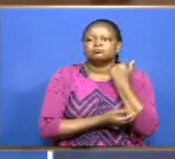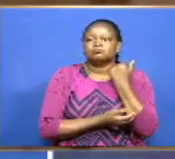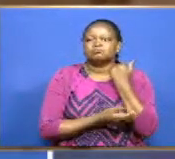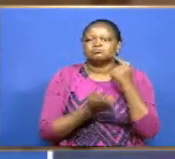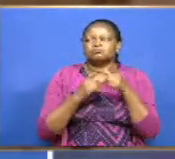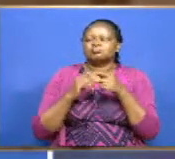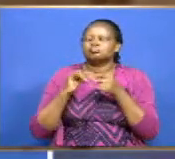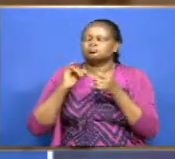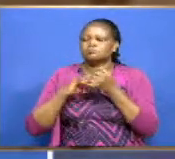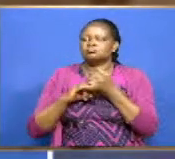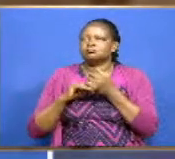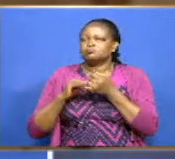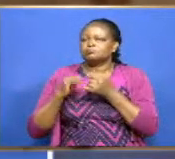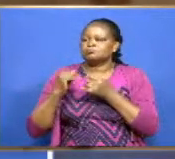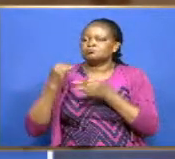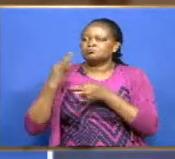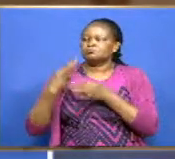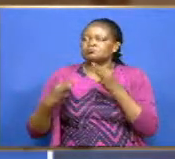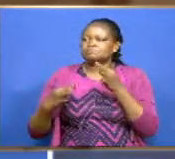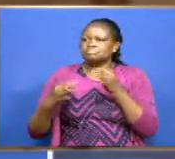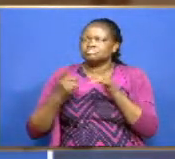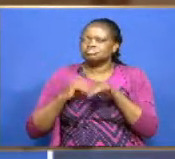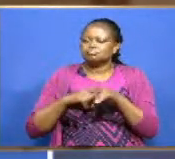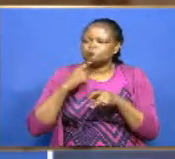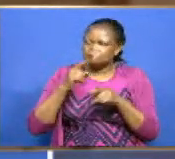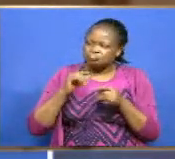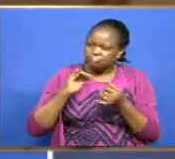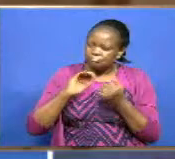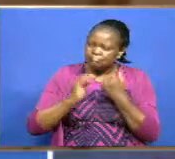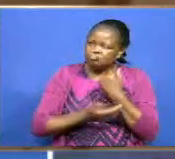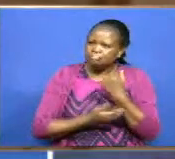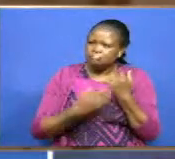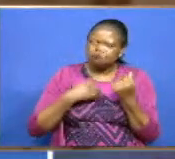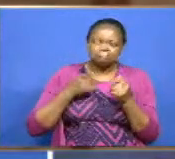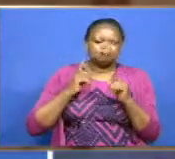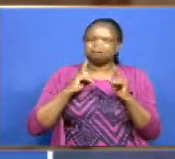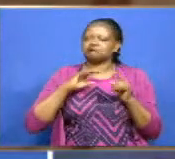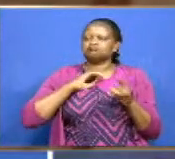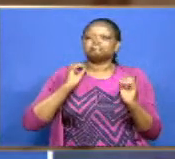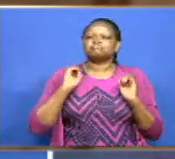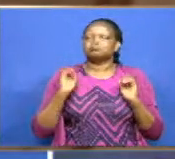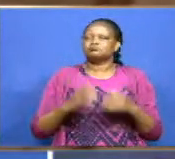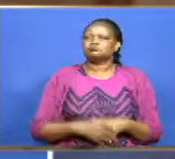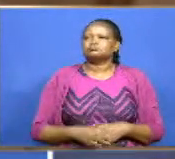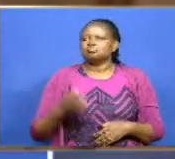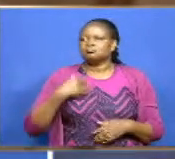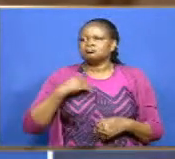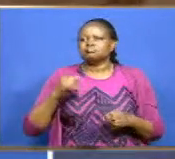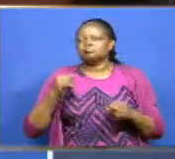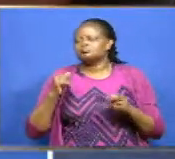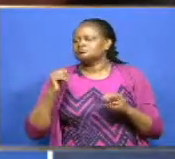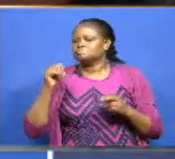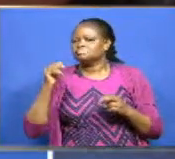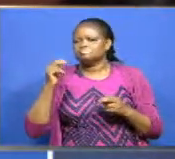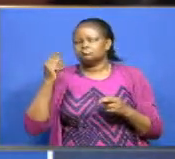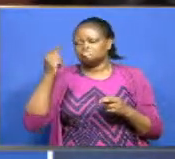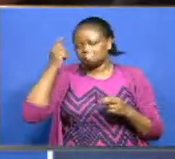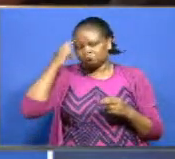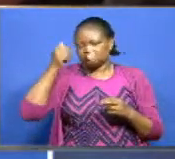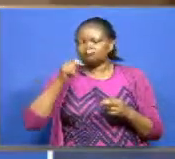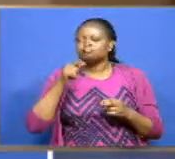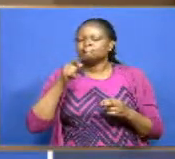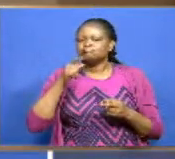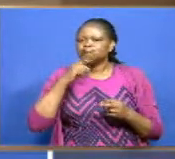3. Kumwambia niko na mimba, akasema je, mimba si yake, tafute baba mtoto. Mama yake